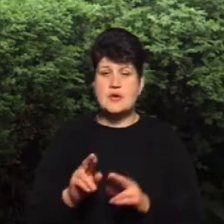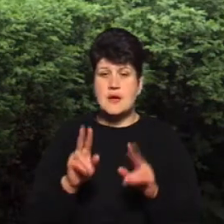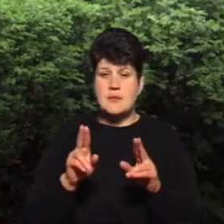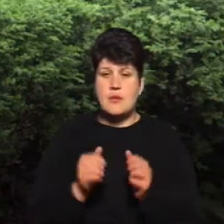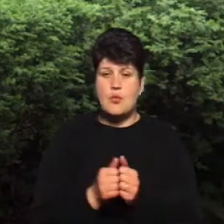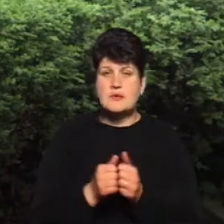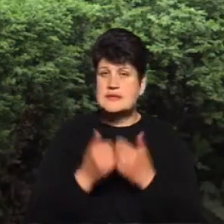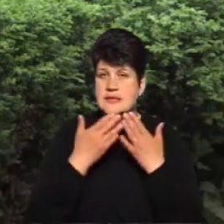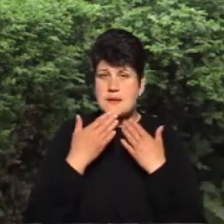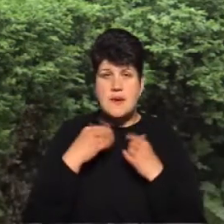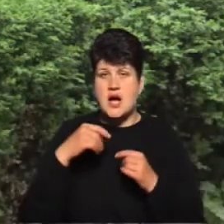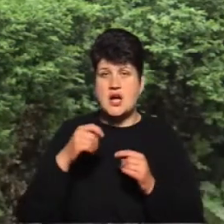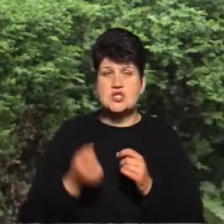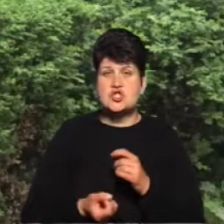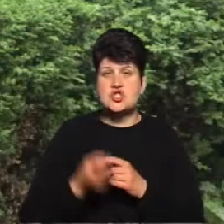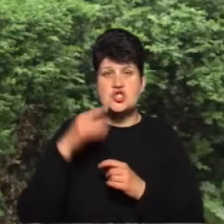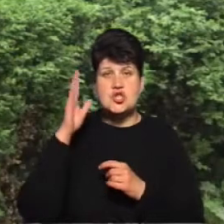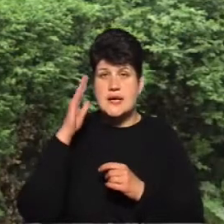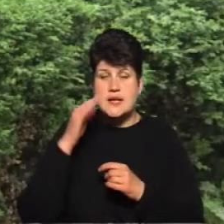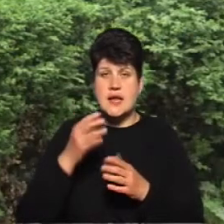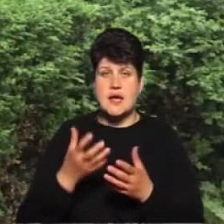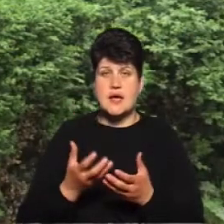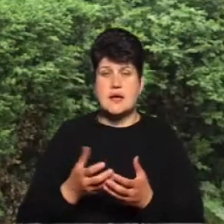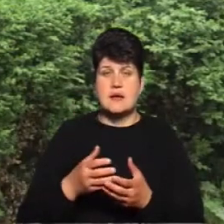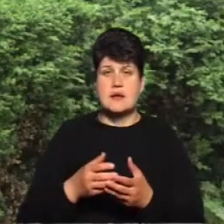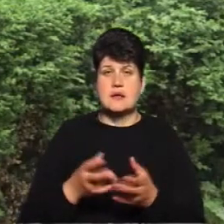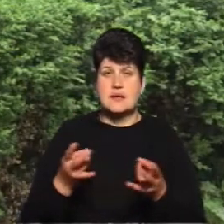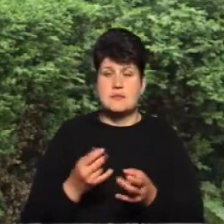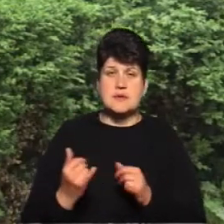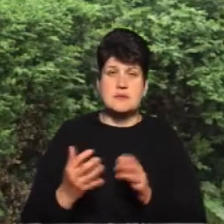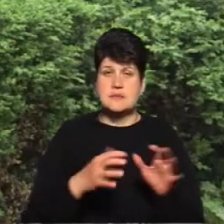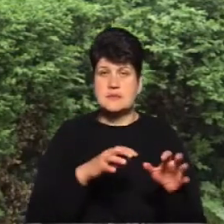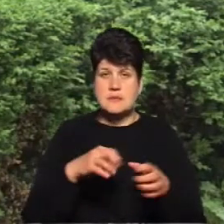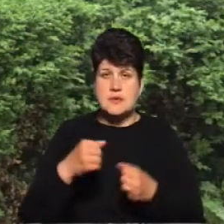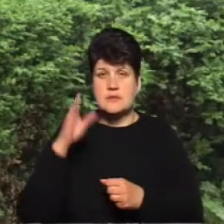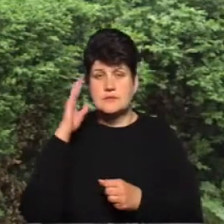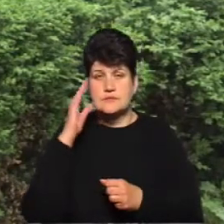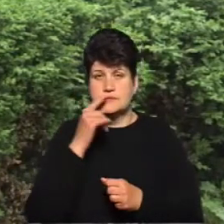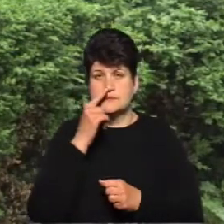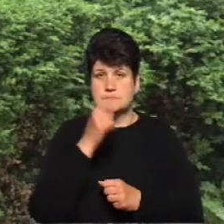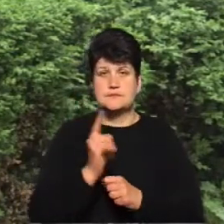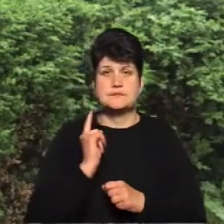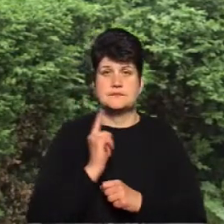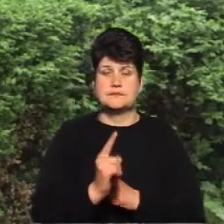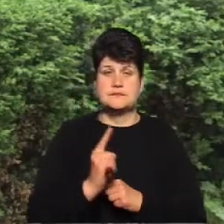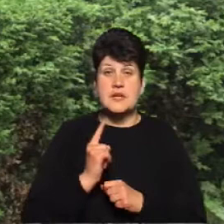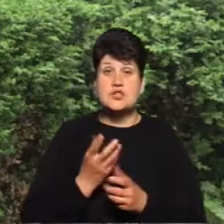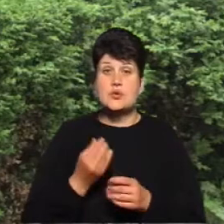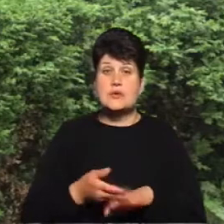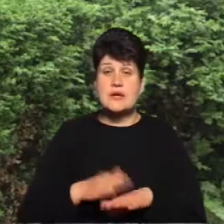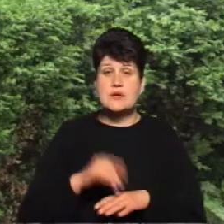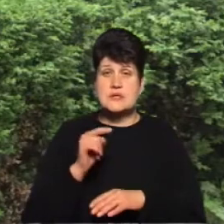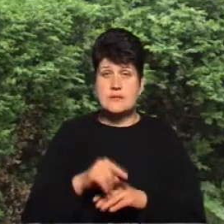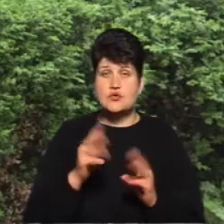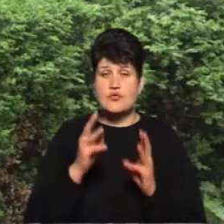і рятувальникам доводиться їздити, заправляти автомобілі водою. І ще ускладнюється тим, що вогонь проникає